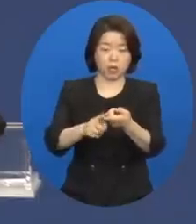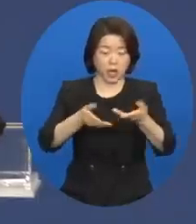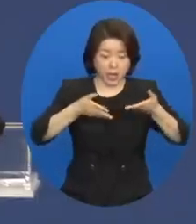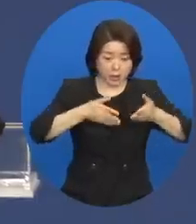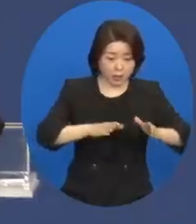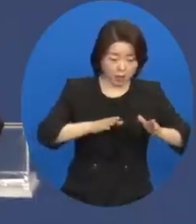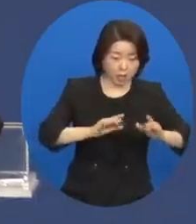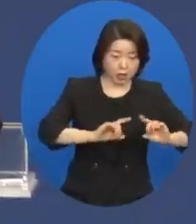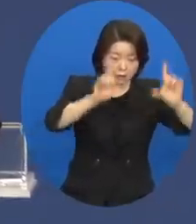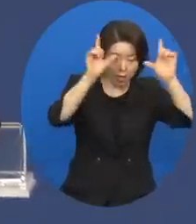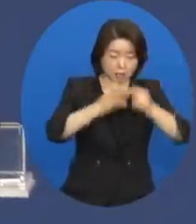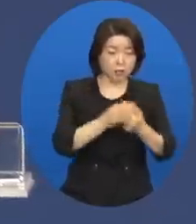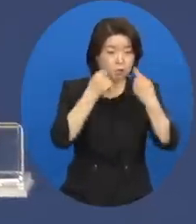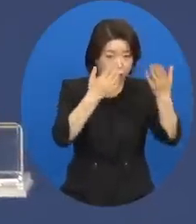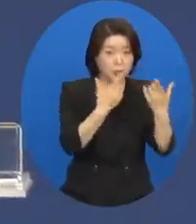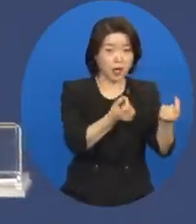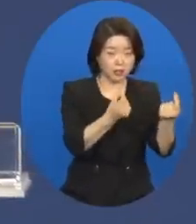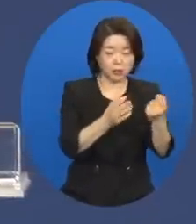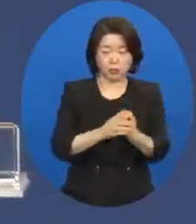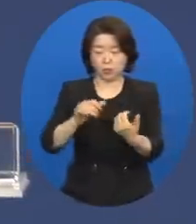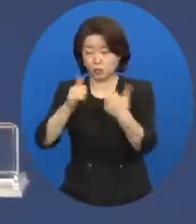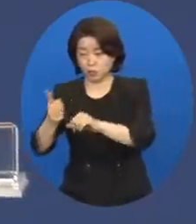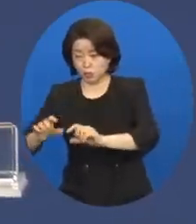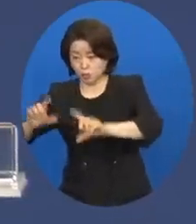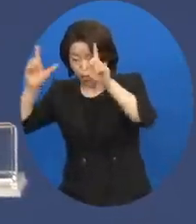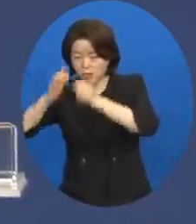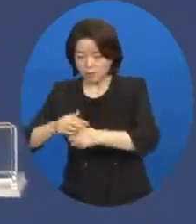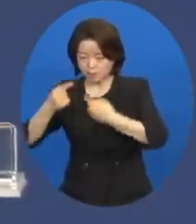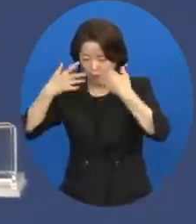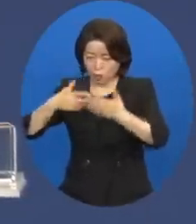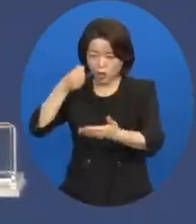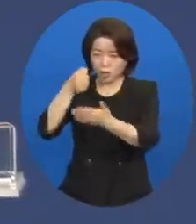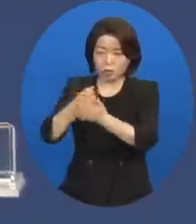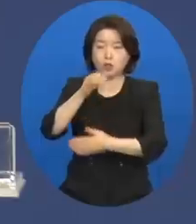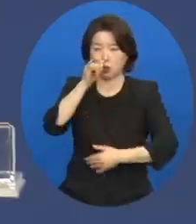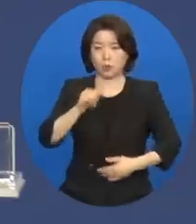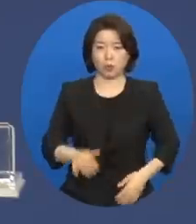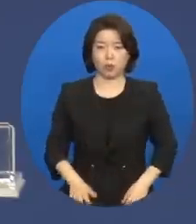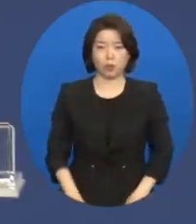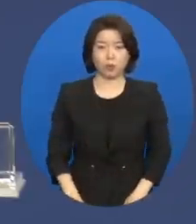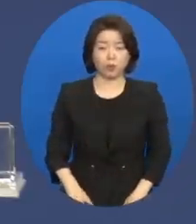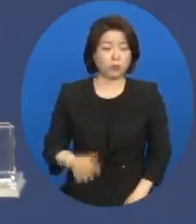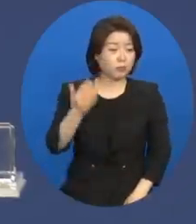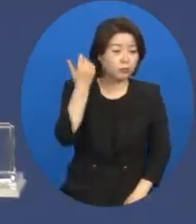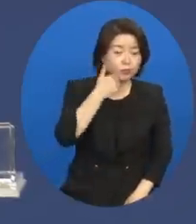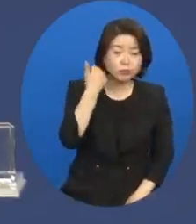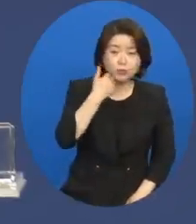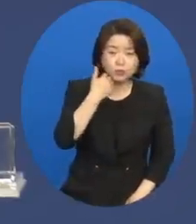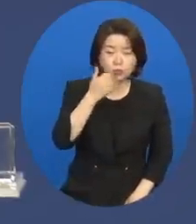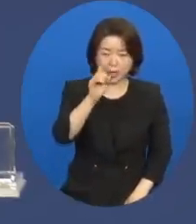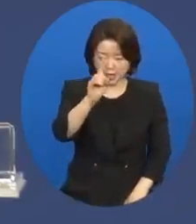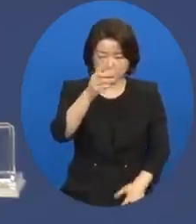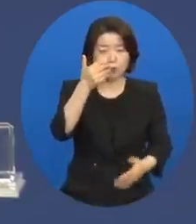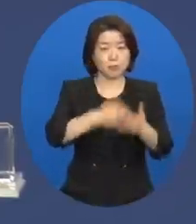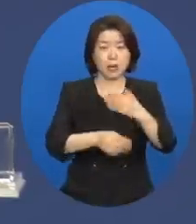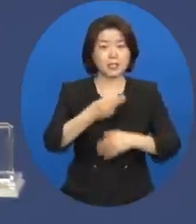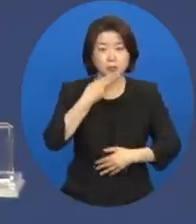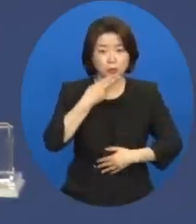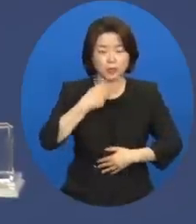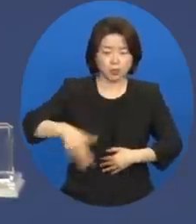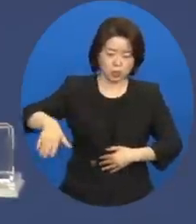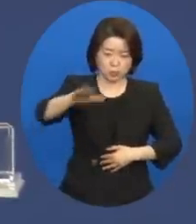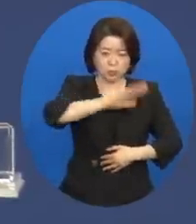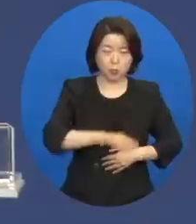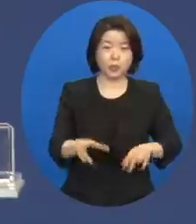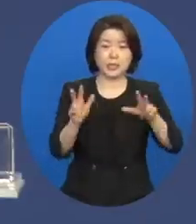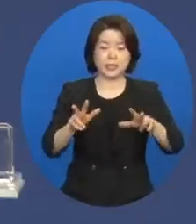태어난 날이 분명한 것처럼 죽을 날이 정확하게 정해져 있는 겁니다. 아무도 예외 없이 우리의 모든